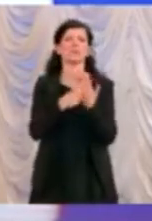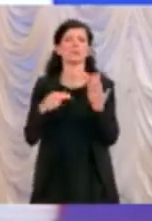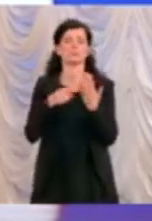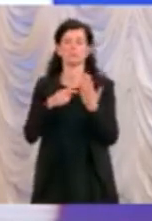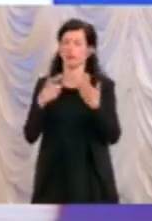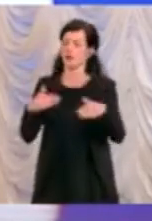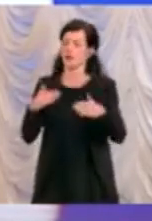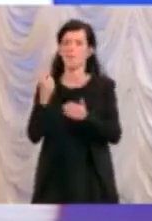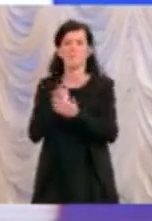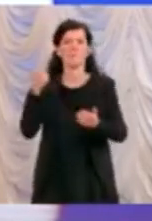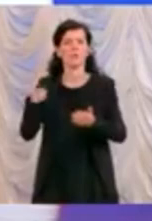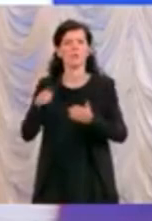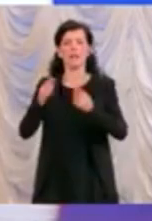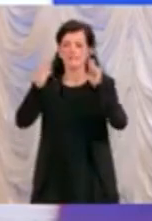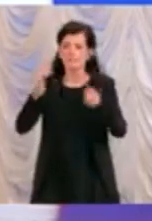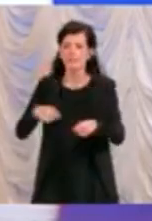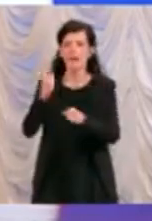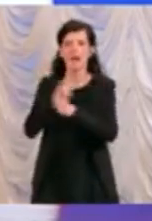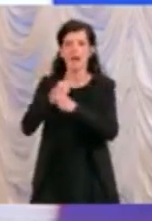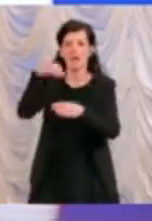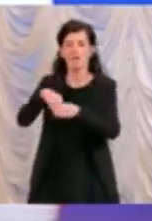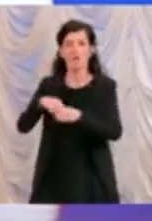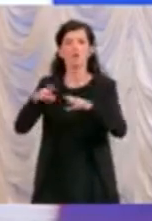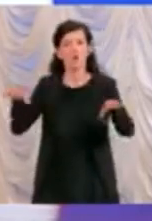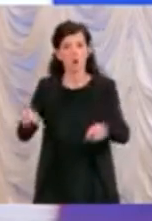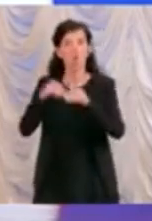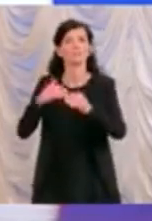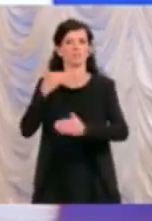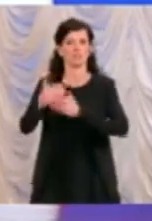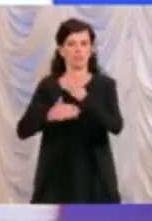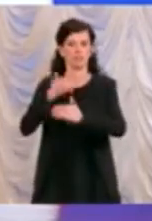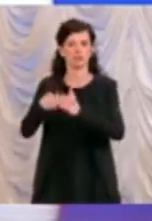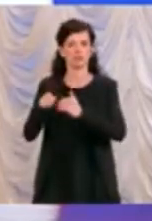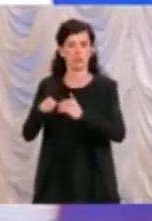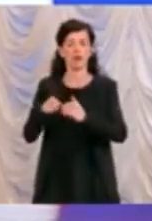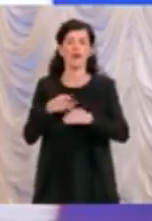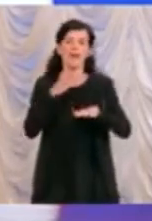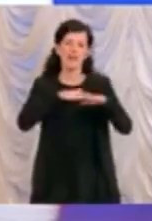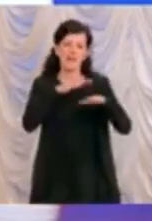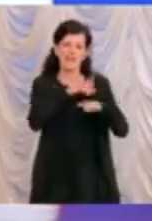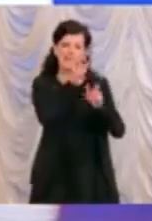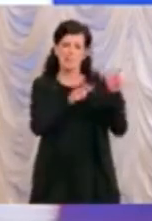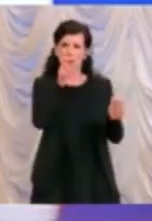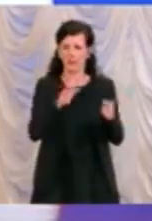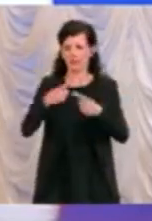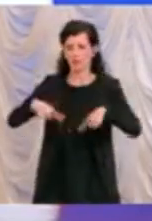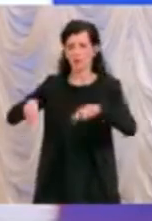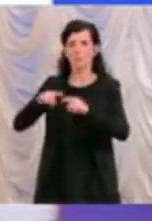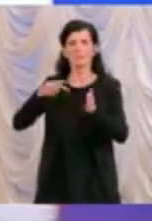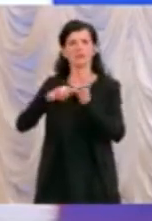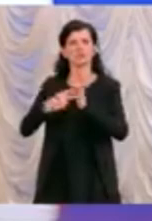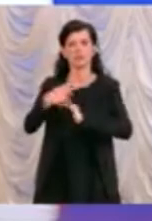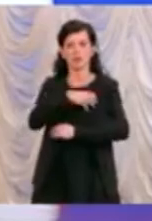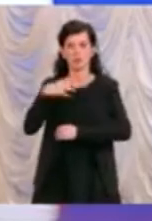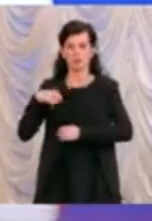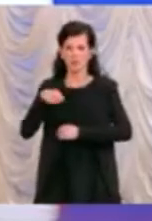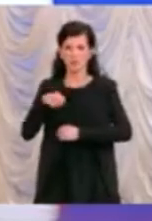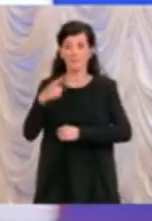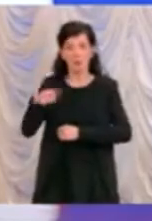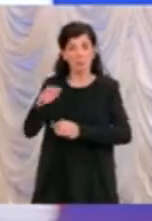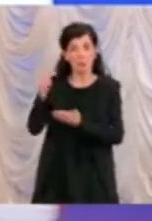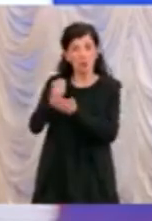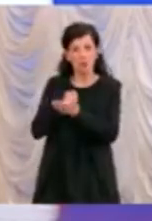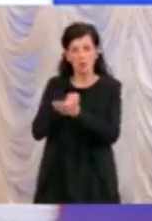sicurezza dei luoghi di lavoro i nostri esperti scienziati il comitato tecnico scientifico lo stanno integrando lo stanno